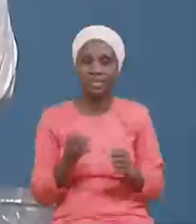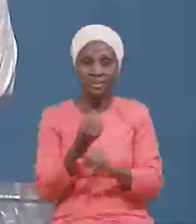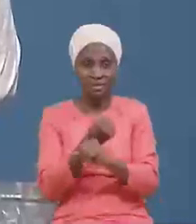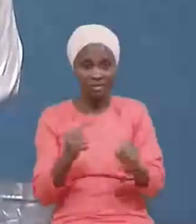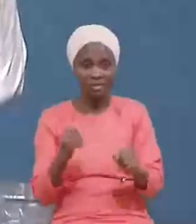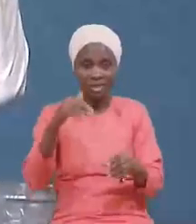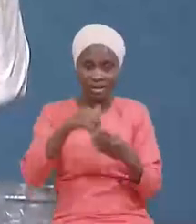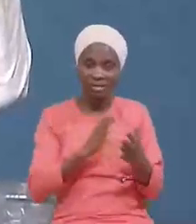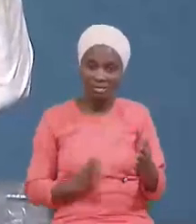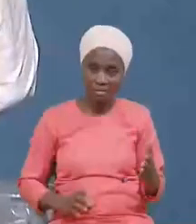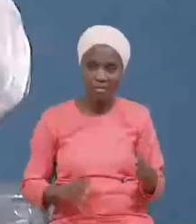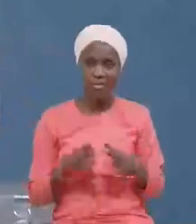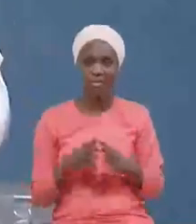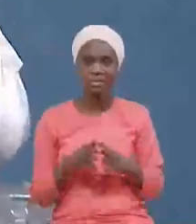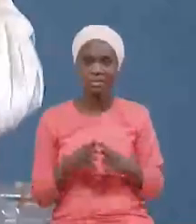Christ.